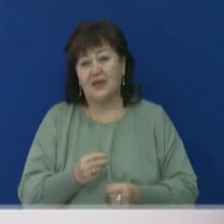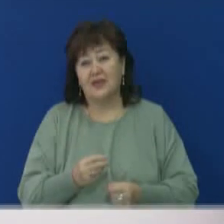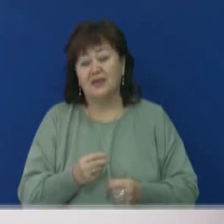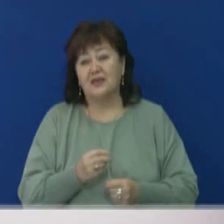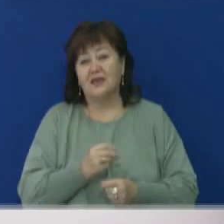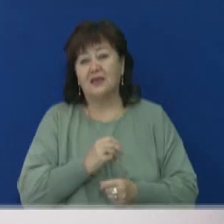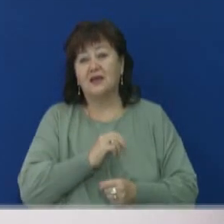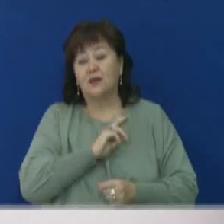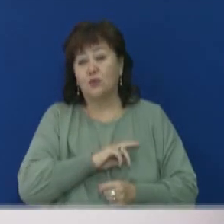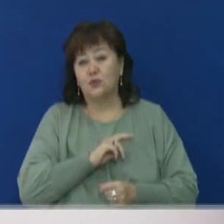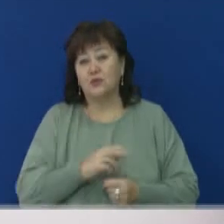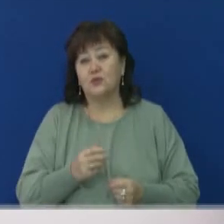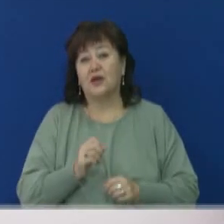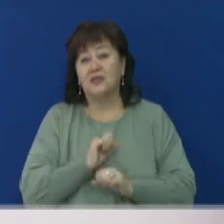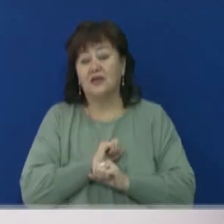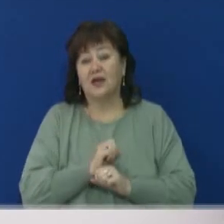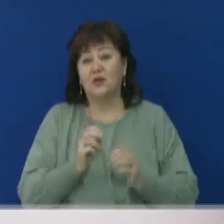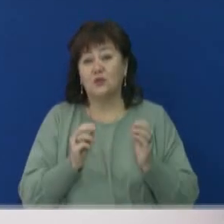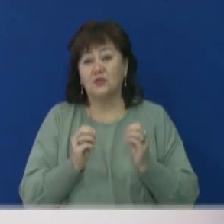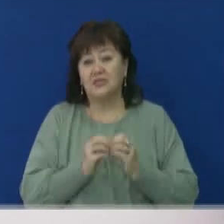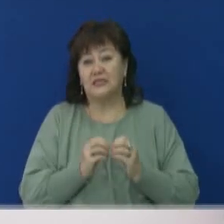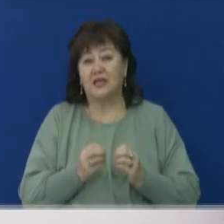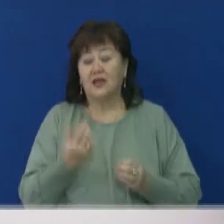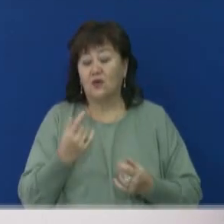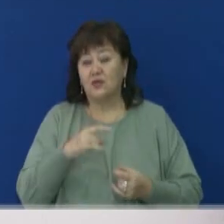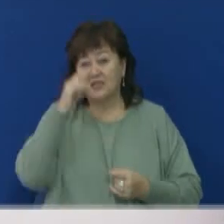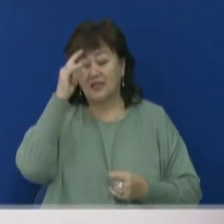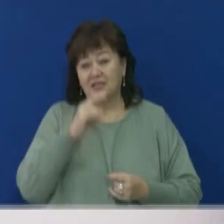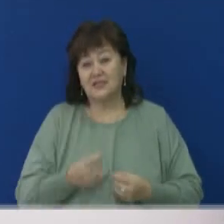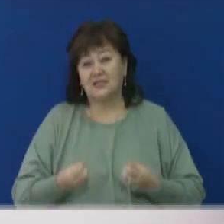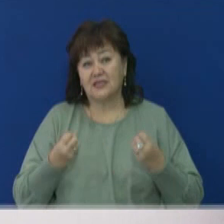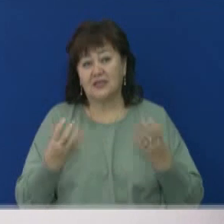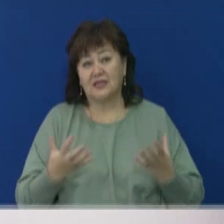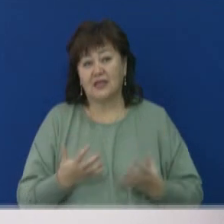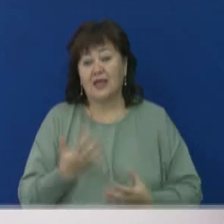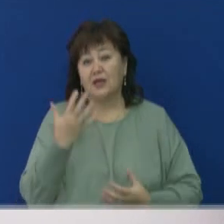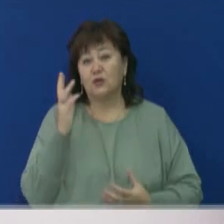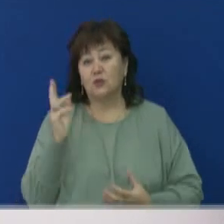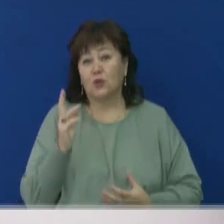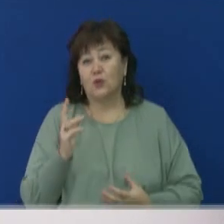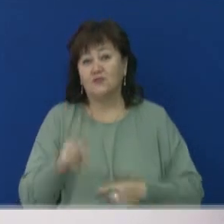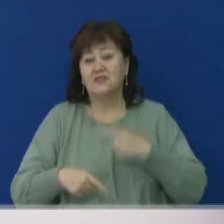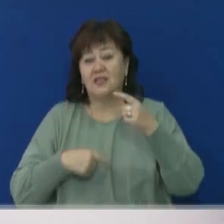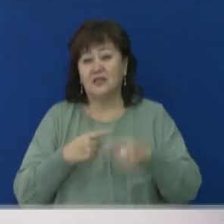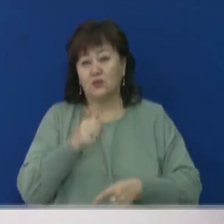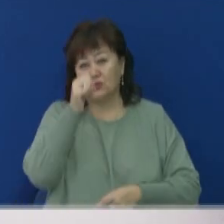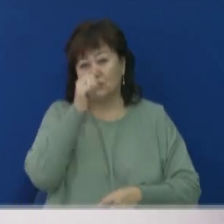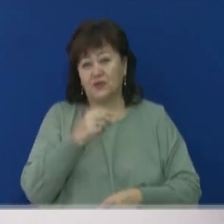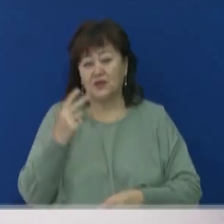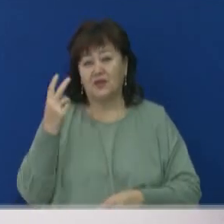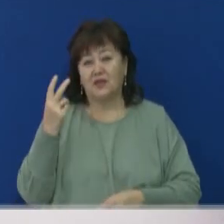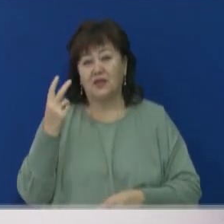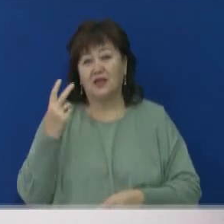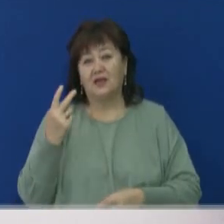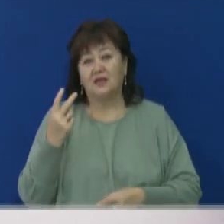7 күн демалады. Алдағы қазан айында бір ұлттық мереке бар. Осыған орай аптасына 5 күн жұмыс істейтіндер келесі айда 20 күн жұмыс істеп